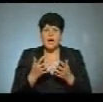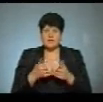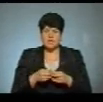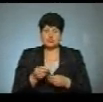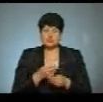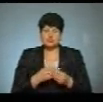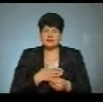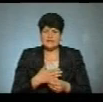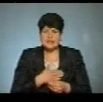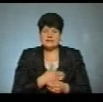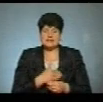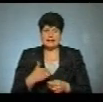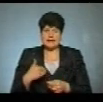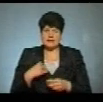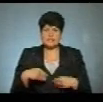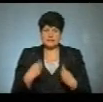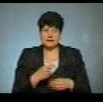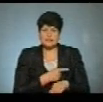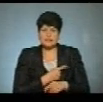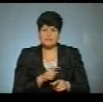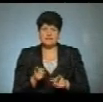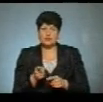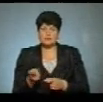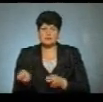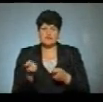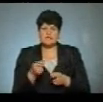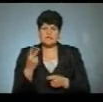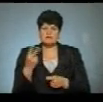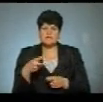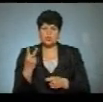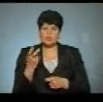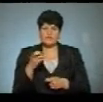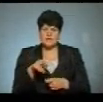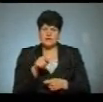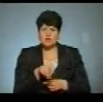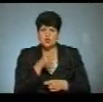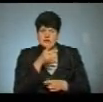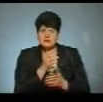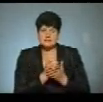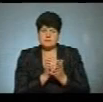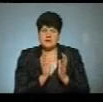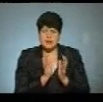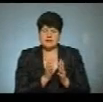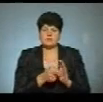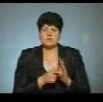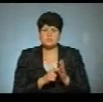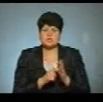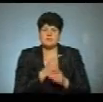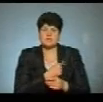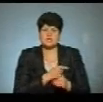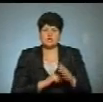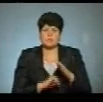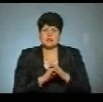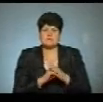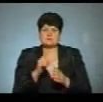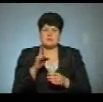легень, які передали Козівській районній лікарні на Тернопільщину, привезли 22 квітня. З того часу їх зберігали у приміщенні медичної бази у Збаражі.